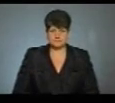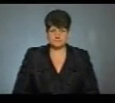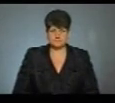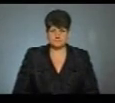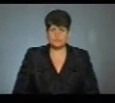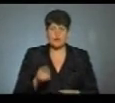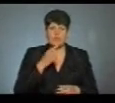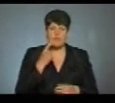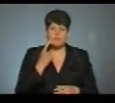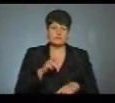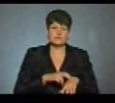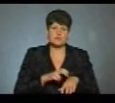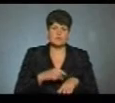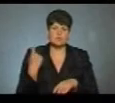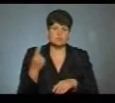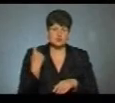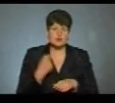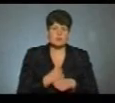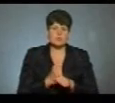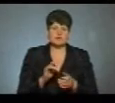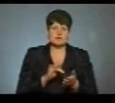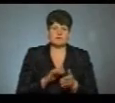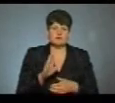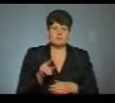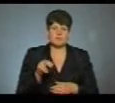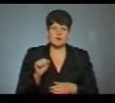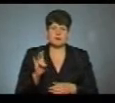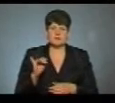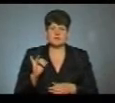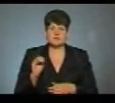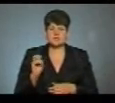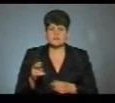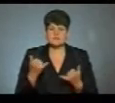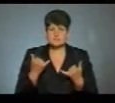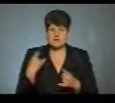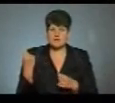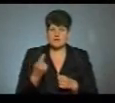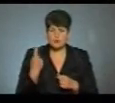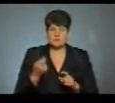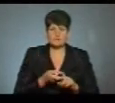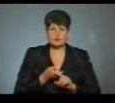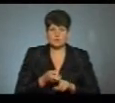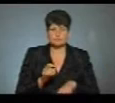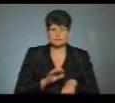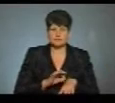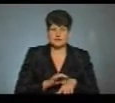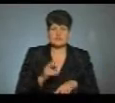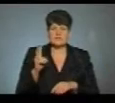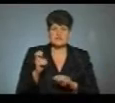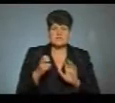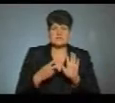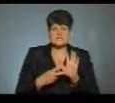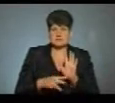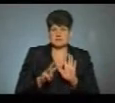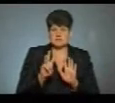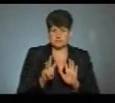За словами епідеміолога обласного лабораторного центру Володимира Паничева, зараз в області інфіковані коронавірусом 273